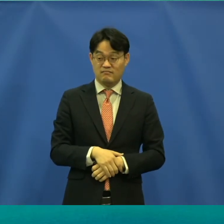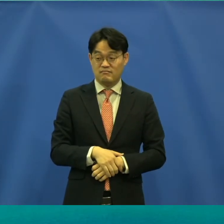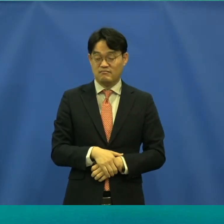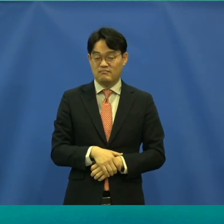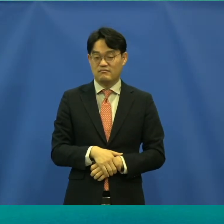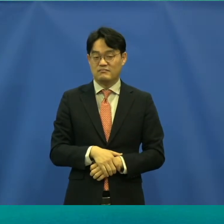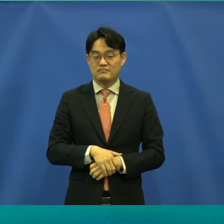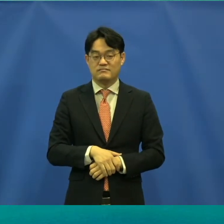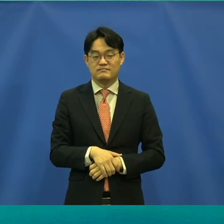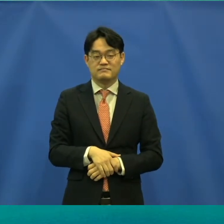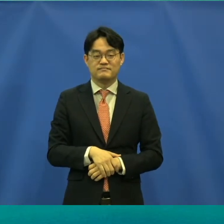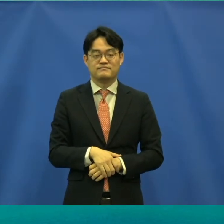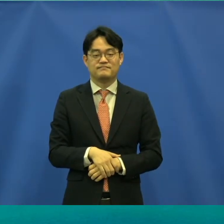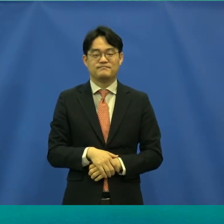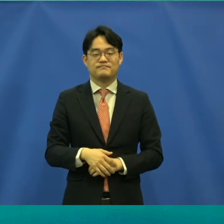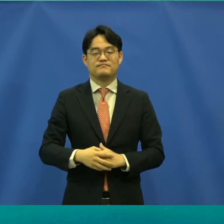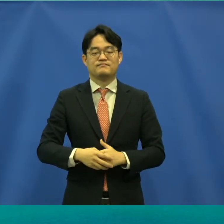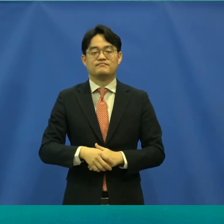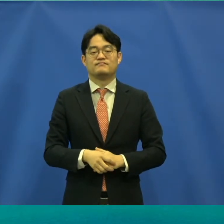내용입니다.